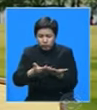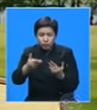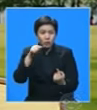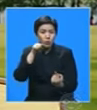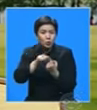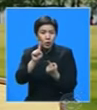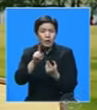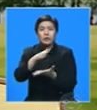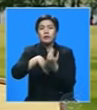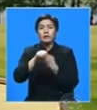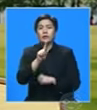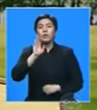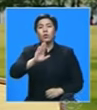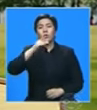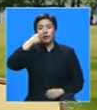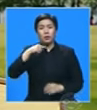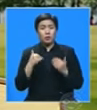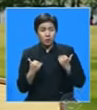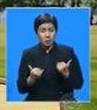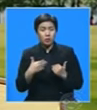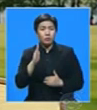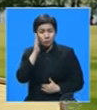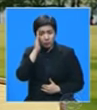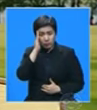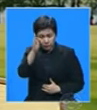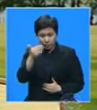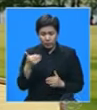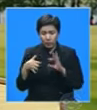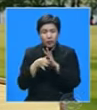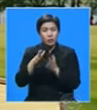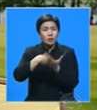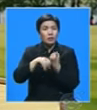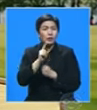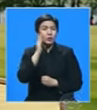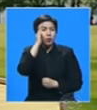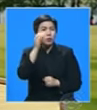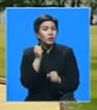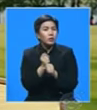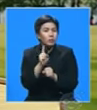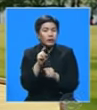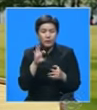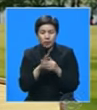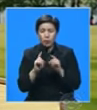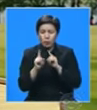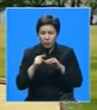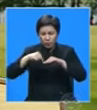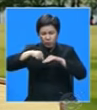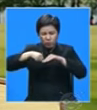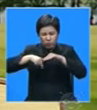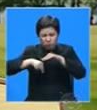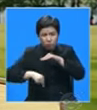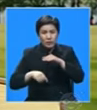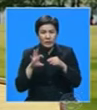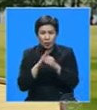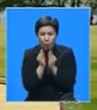การณ์ของเศรษฐกิจไทยในปัจจุบันและแนวโน้มของภาวะเศรษฐกิจไทยในอนาคตนะครับซึ่งเป็นการหารือลงลึกในรายละเอียด